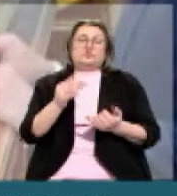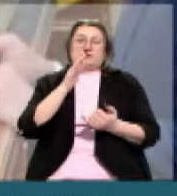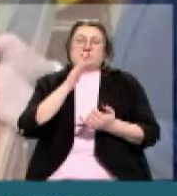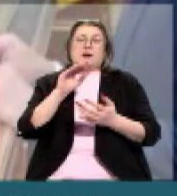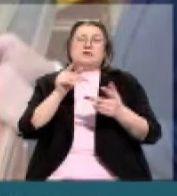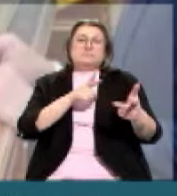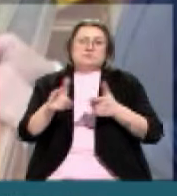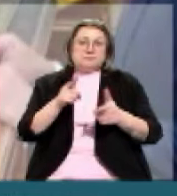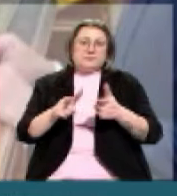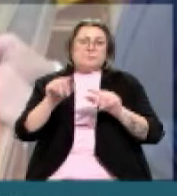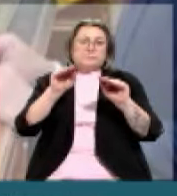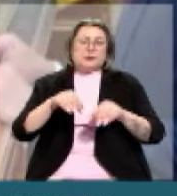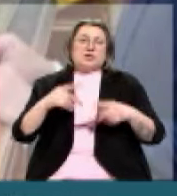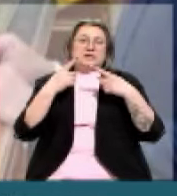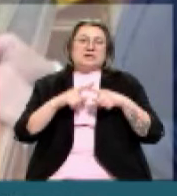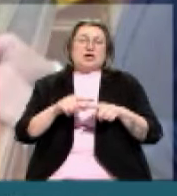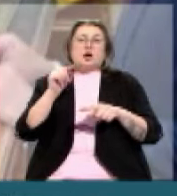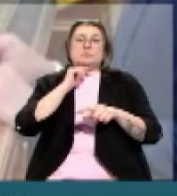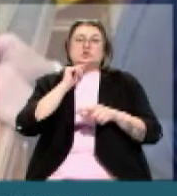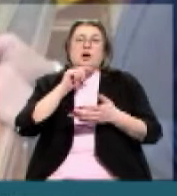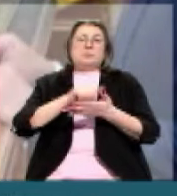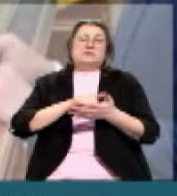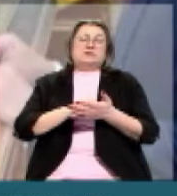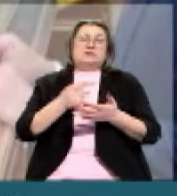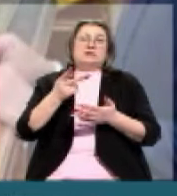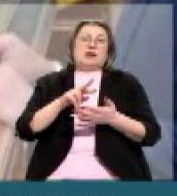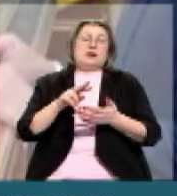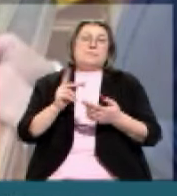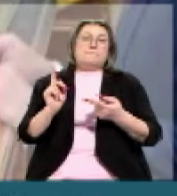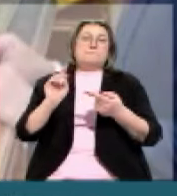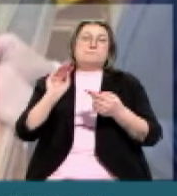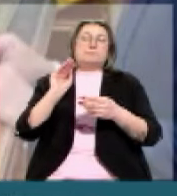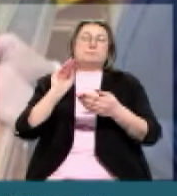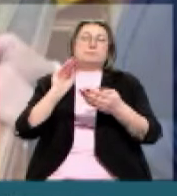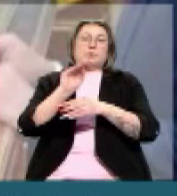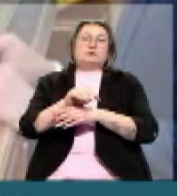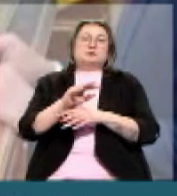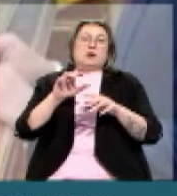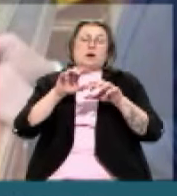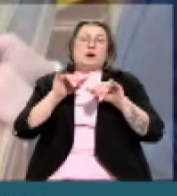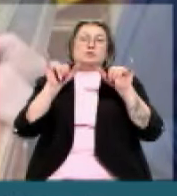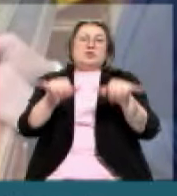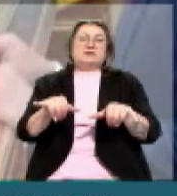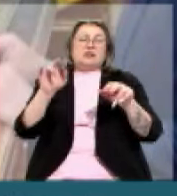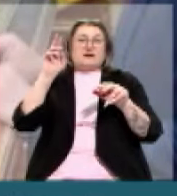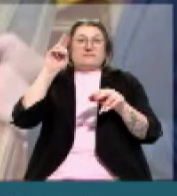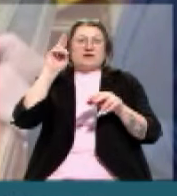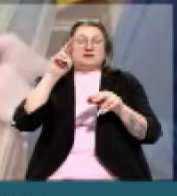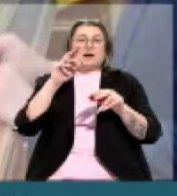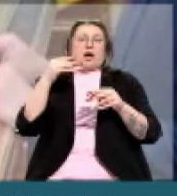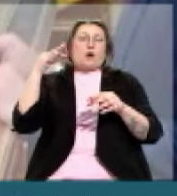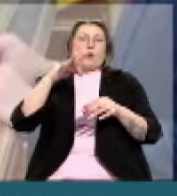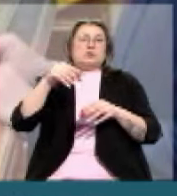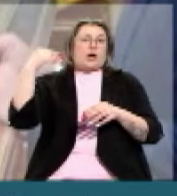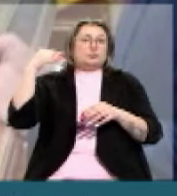сәйкес қазіргі кезде Ақтөбе облысынан Қостанай қаласына дейін магистральды газ құбырын тарту үшін техникалық-экономикалық негіздеме